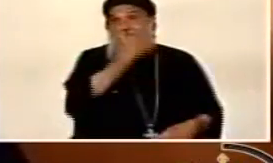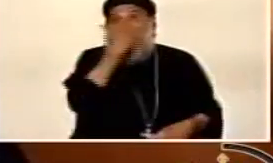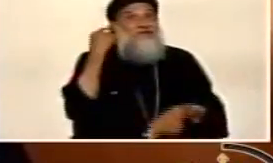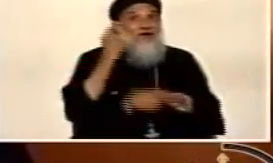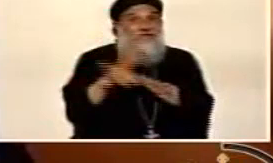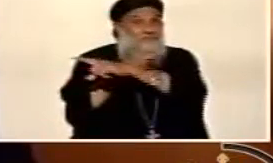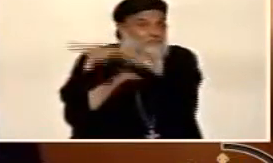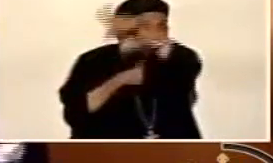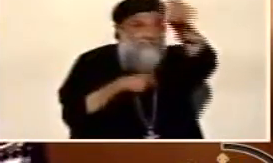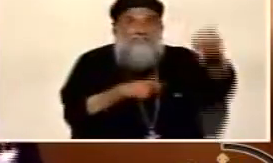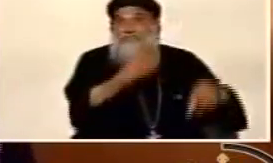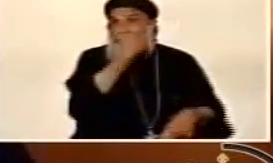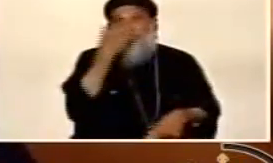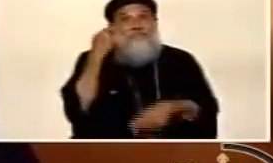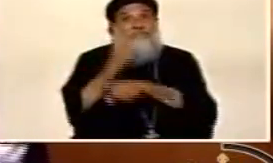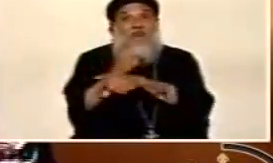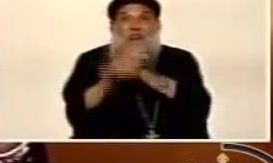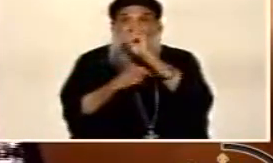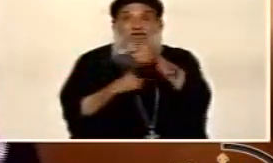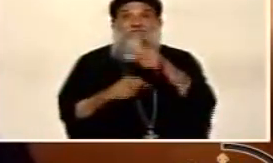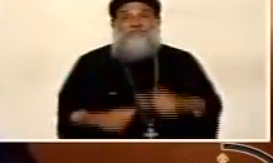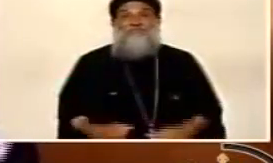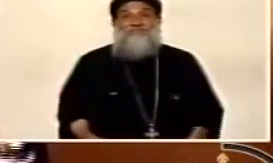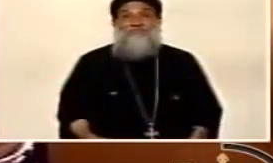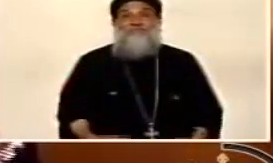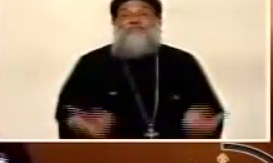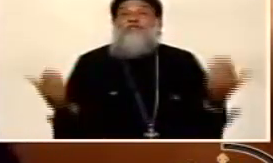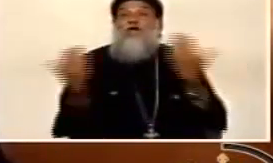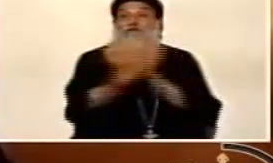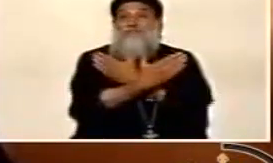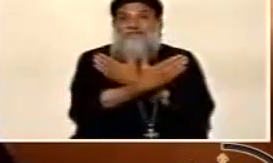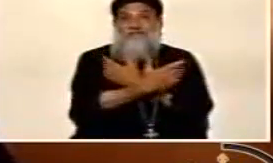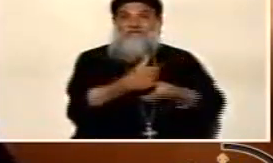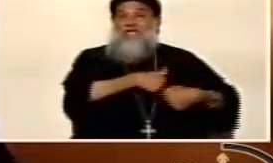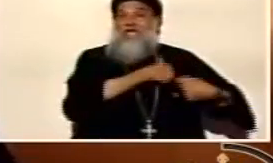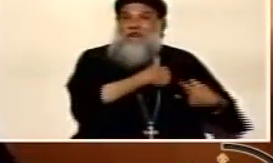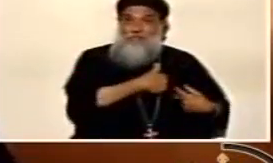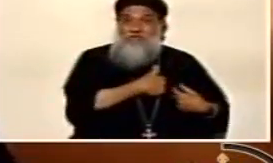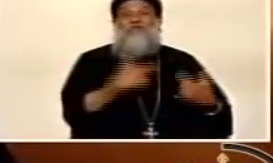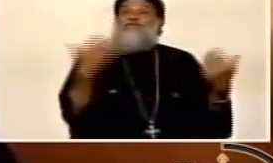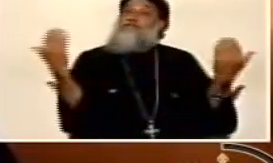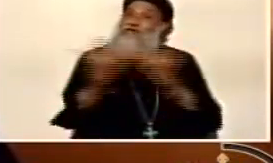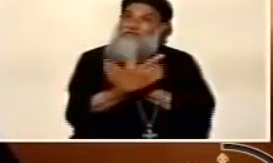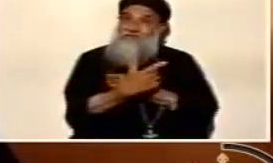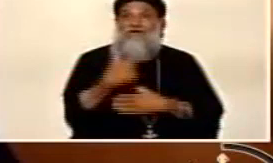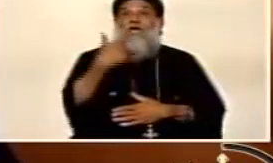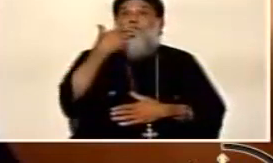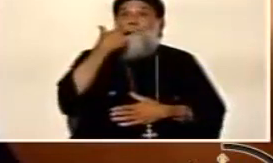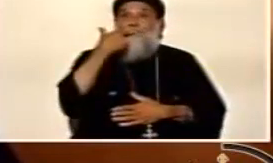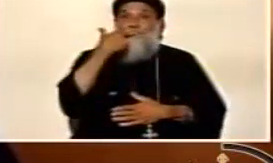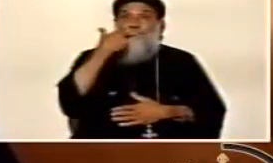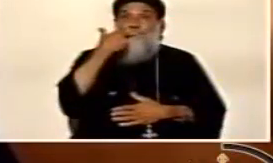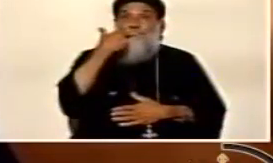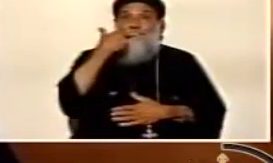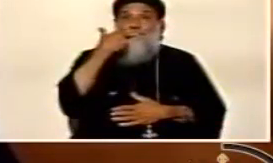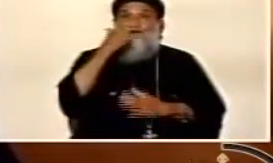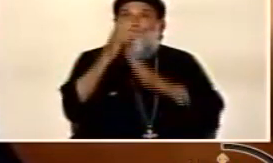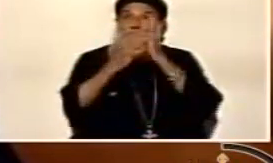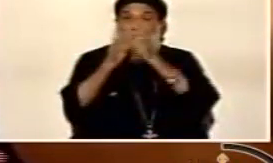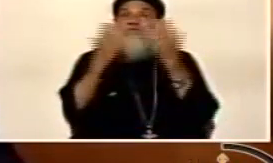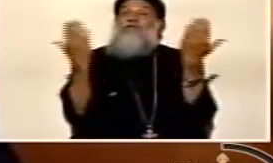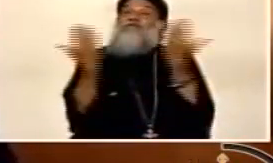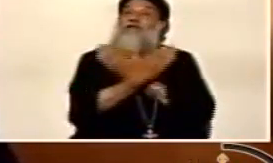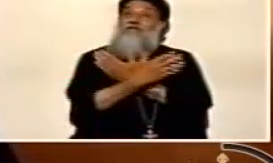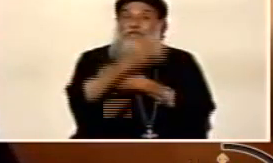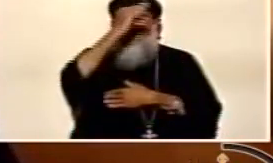الرسل وتذكرنا لصوم الرسل من أجل الخدمة، إن احنا نكون الأمثولة